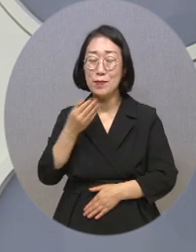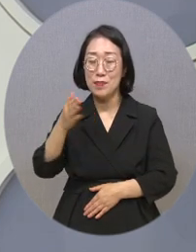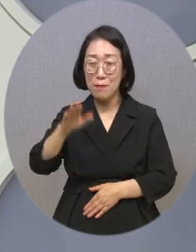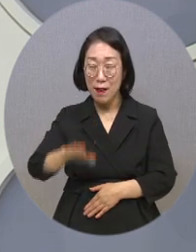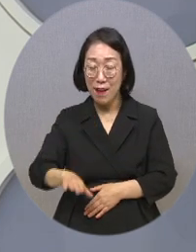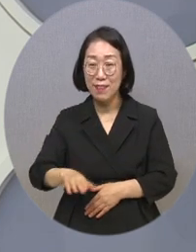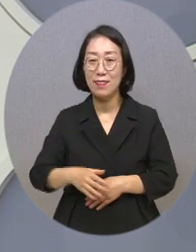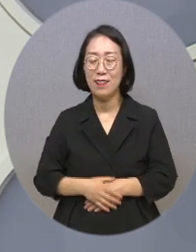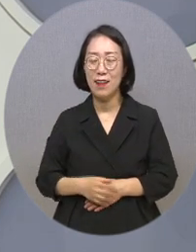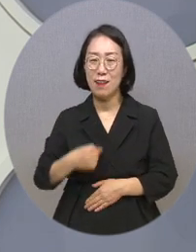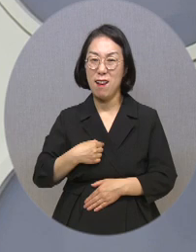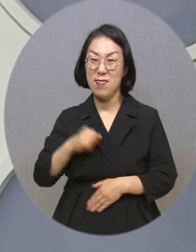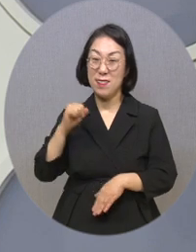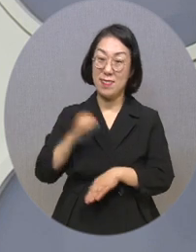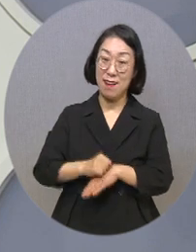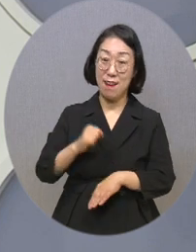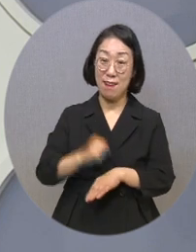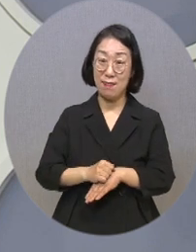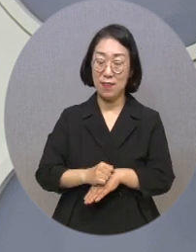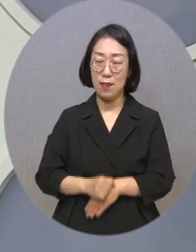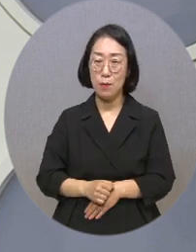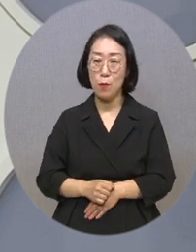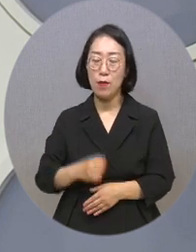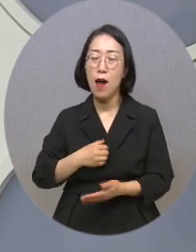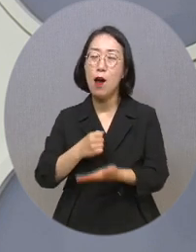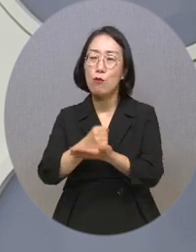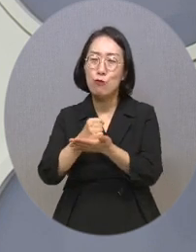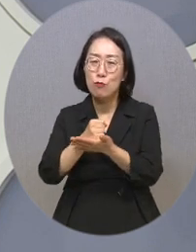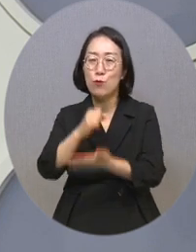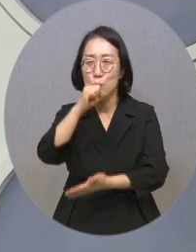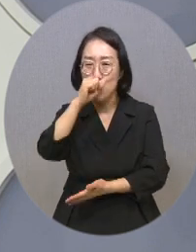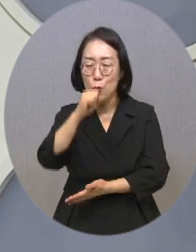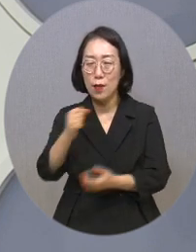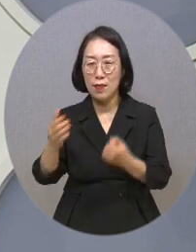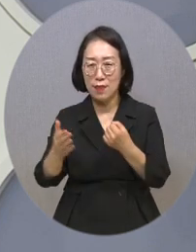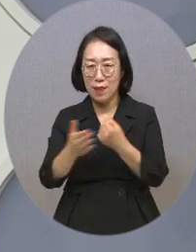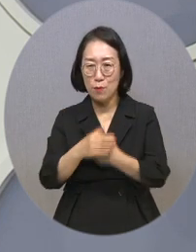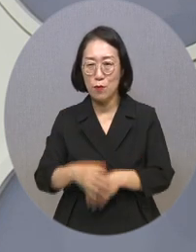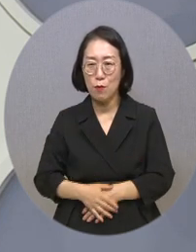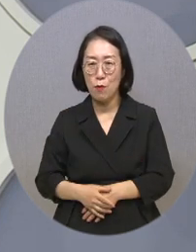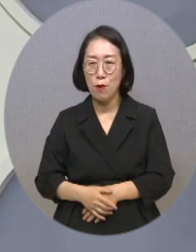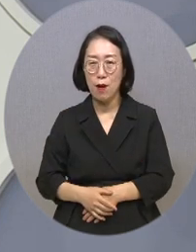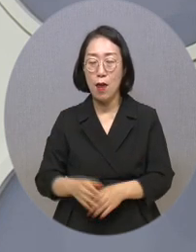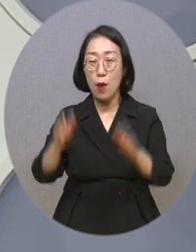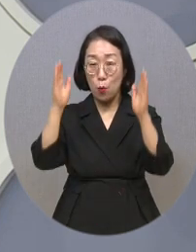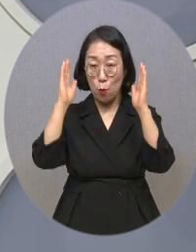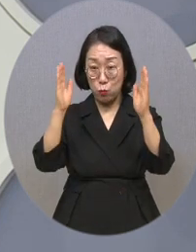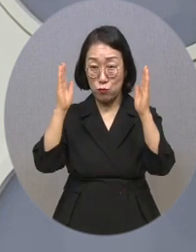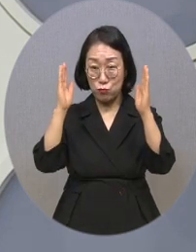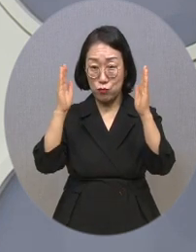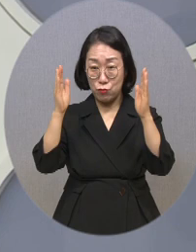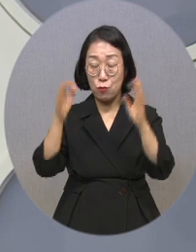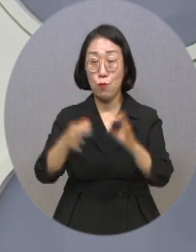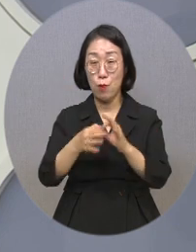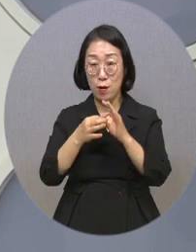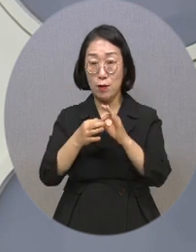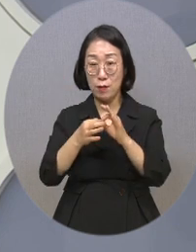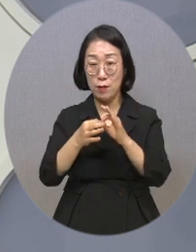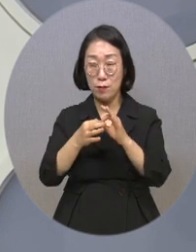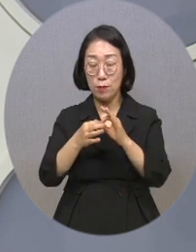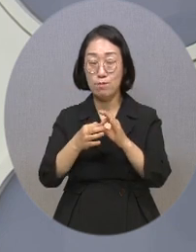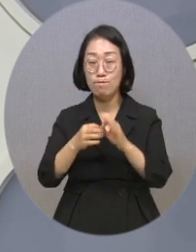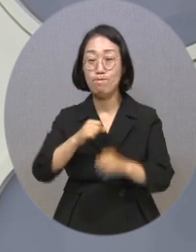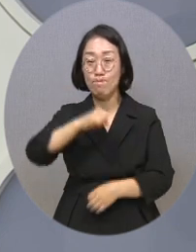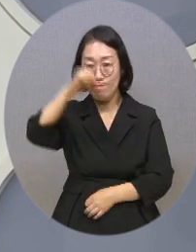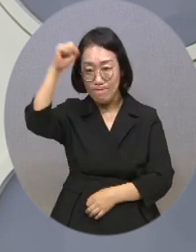특별히 잘나서는 아니고 약간 운이 좋아서 행시도 됐고 뭐 사실은 원래 공부한 거니까 그 과정에서 되게 됐고요.